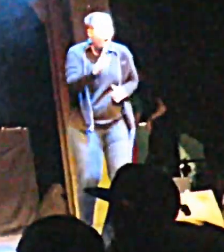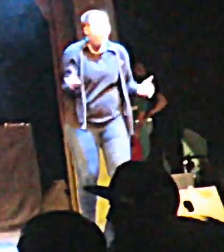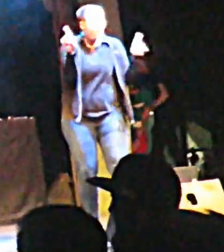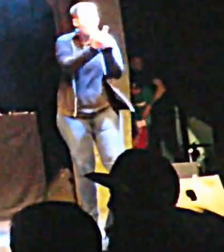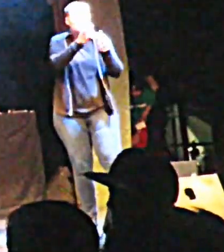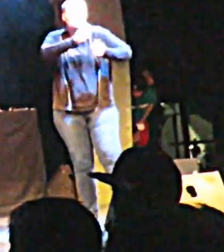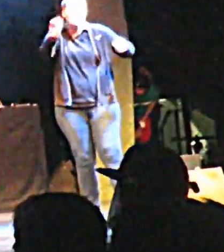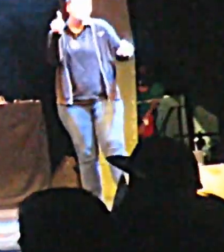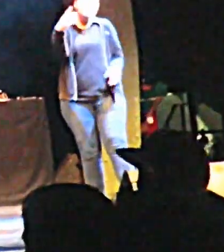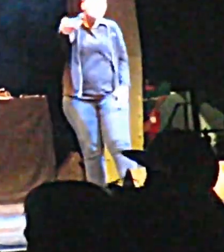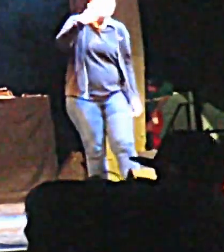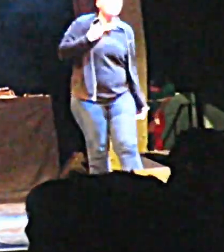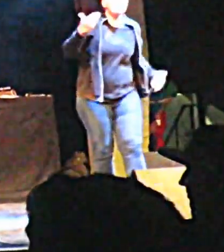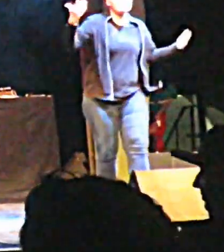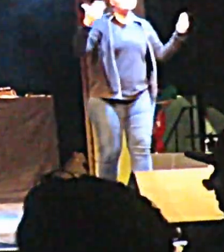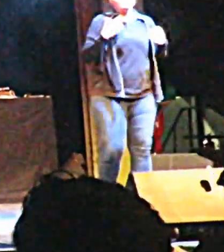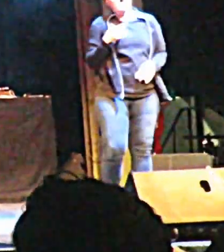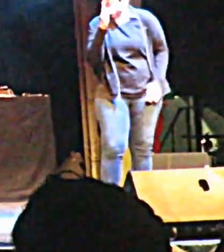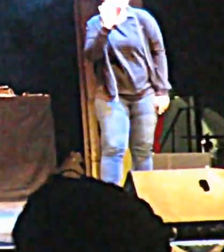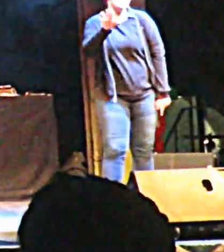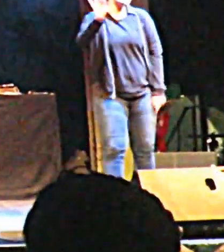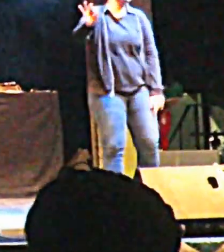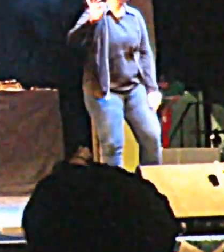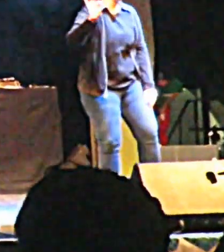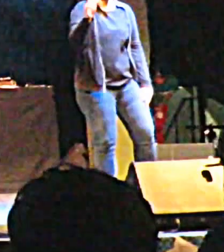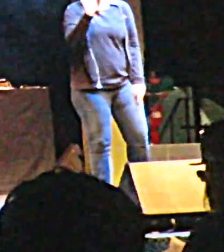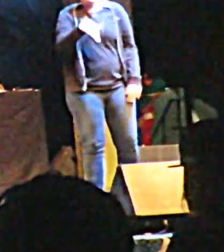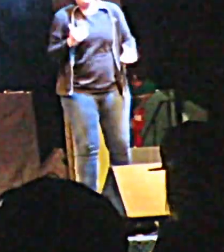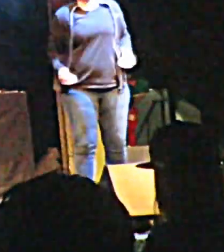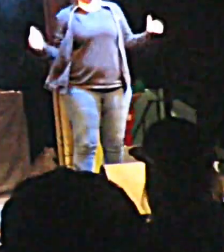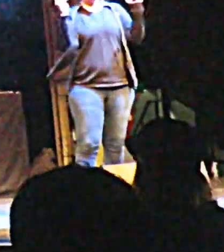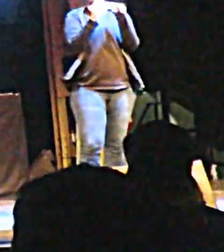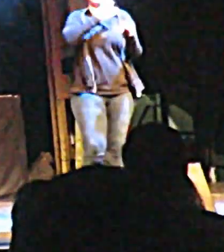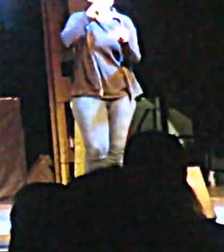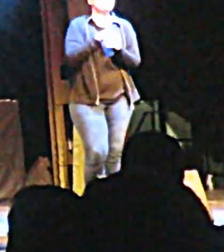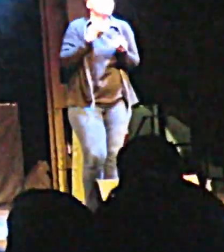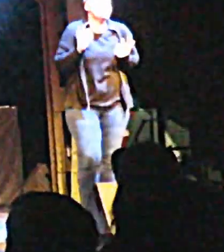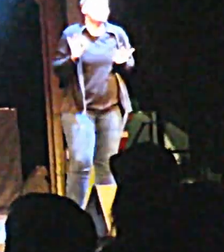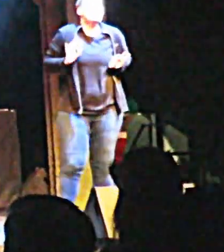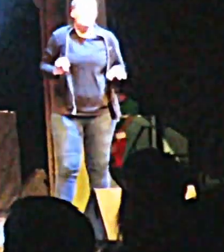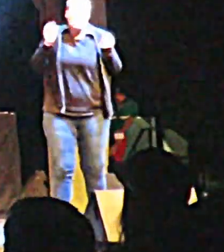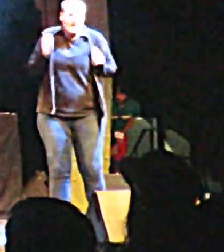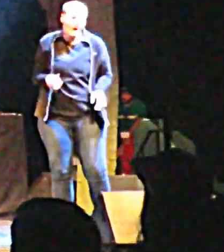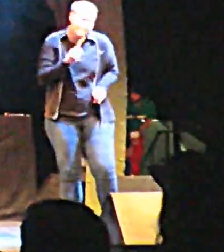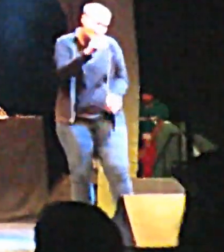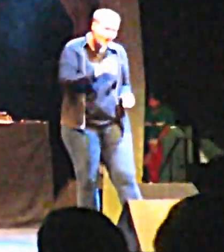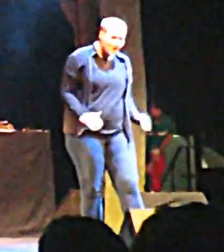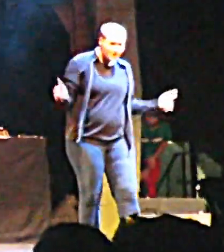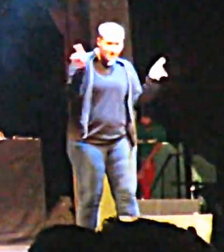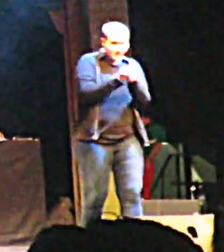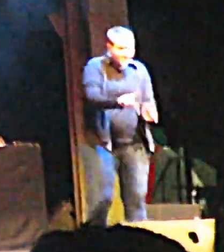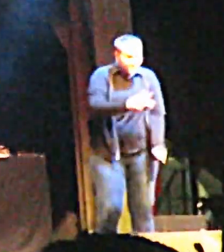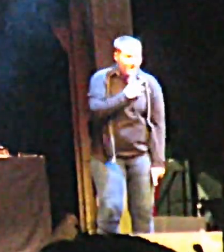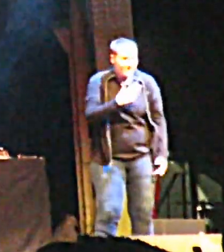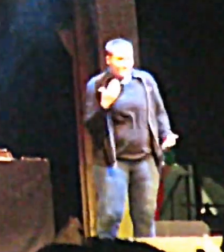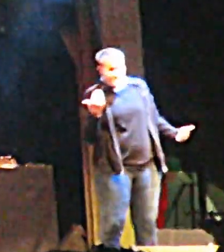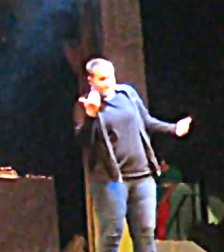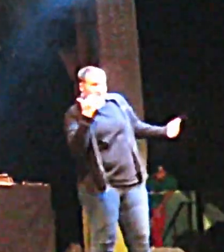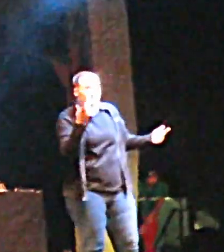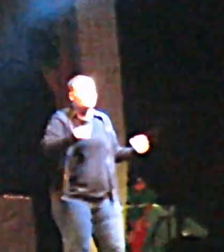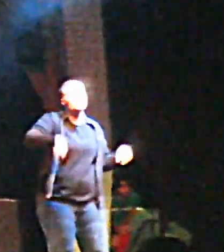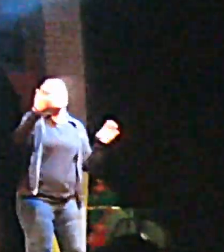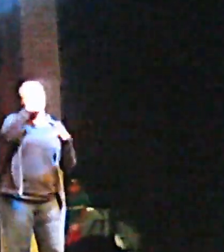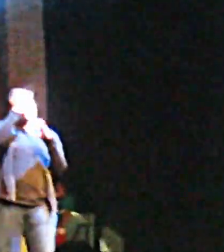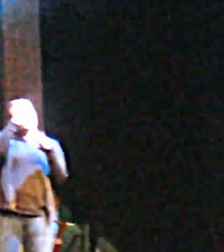Extra leichter Juni, Mann, der ist echt korrekt in Prekursion. Ja, natürlich machen wir das locker und lässig. Digit, we keep it, kommen nicht